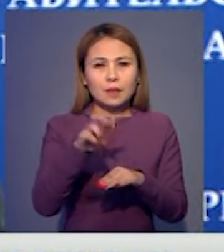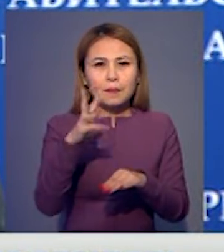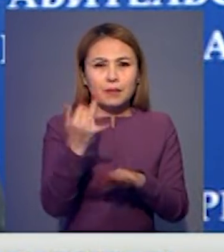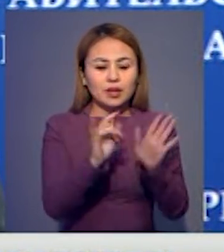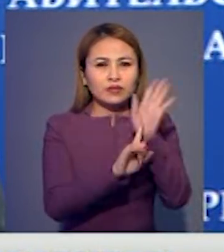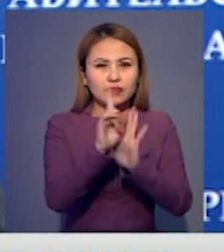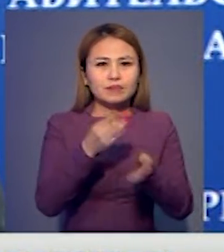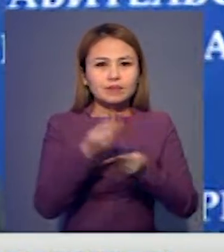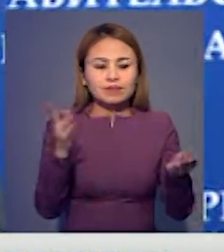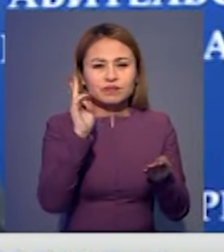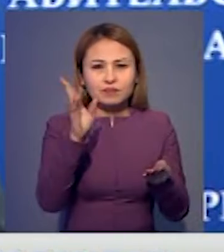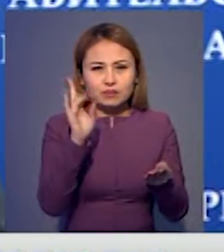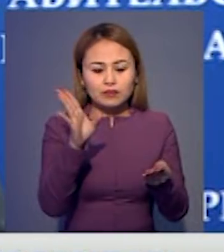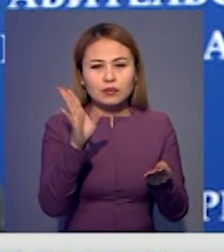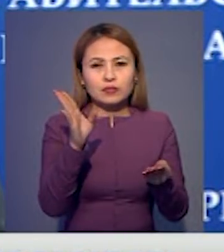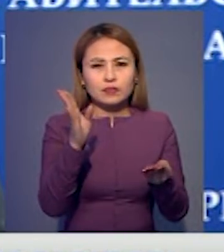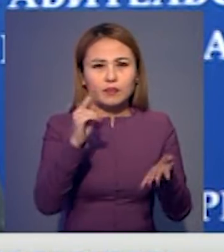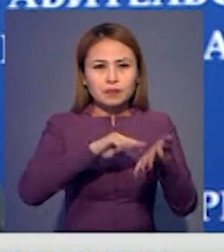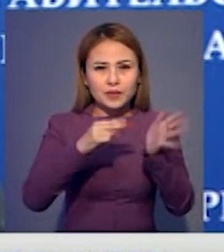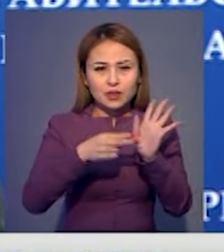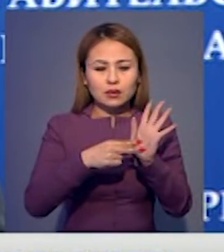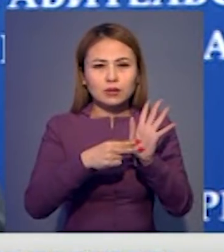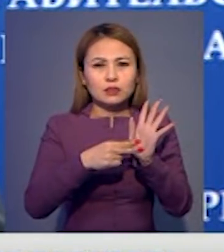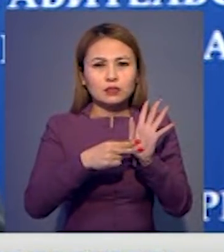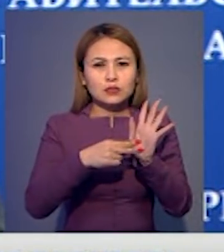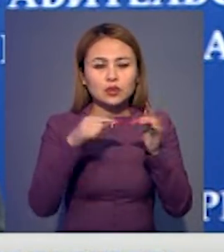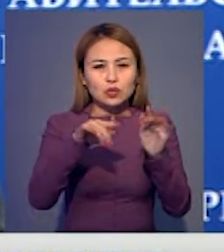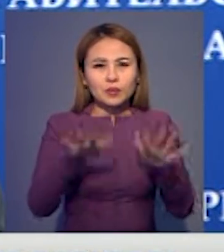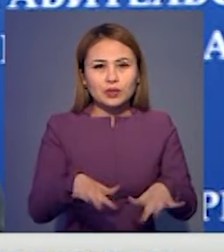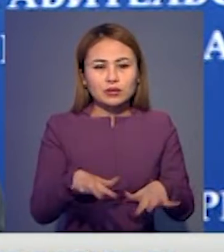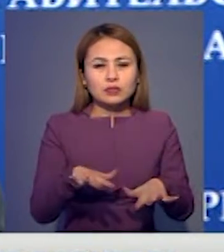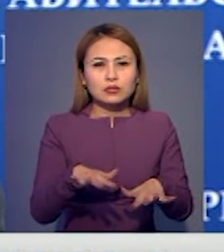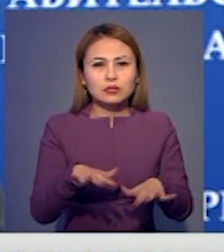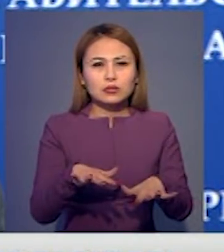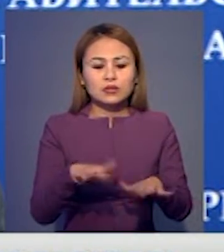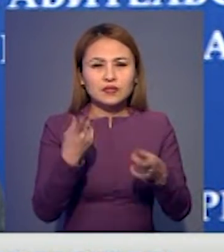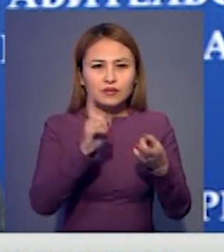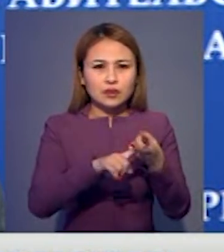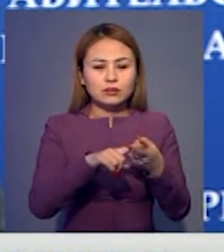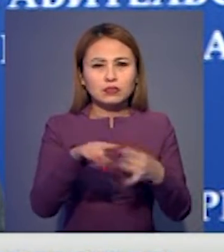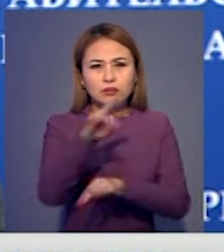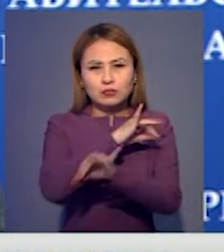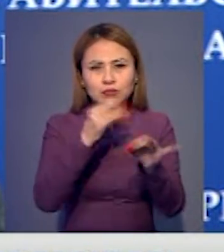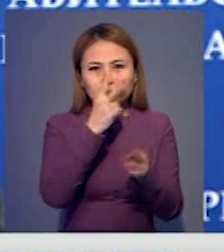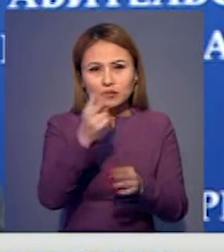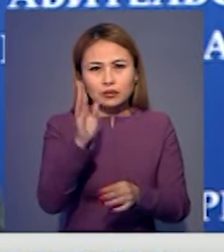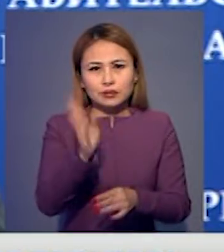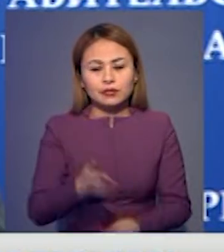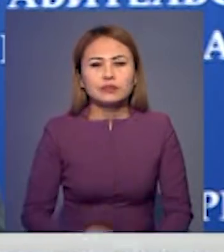бастап берілетін пәтерлерінде жобаларын сол жаңа параметрлерге байланысты қарастырып отырмыз.